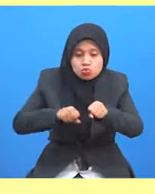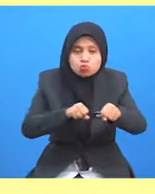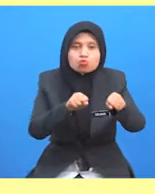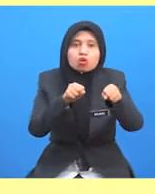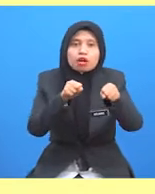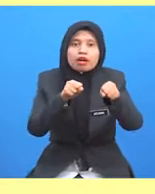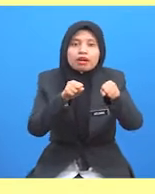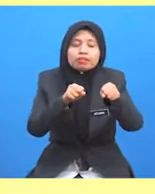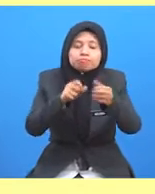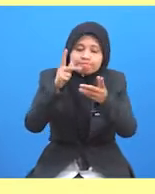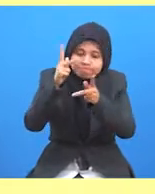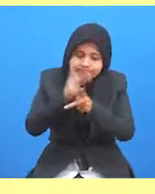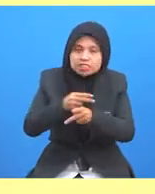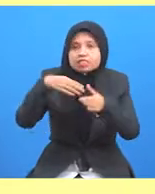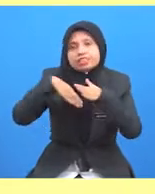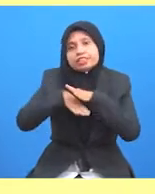فيها